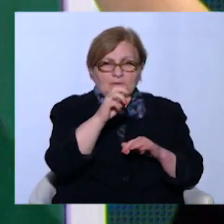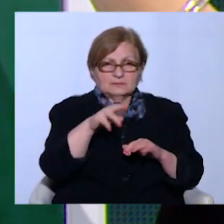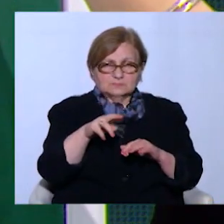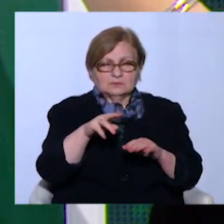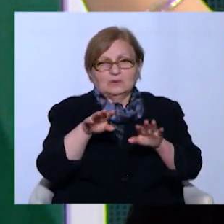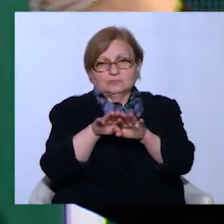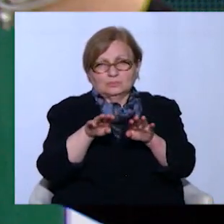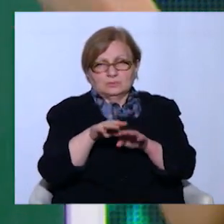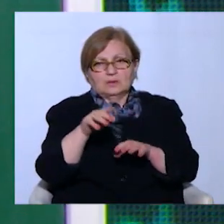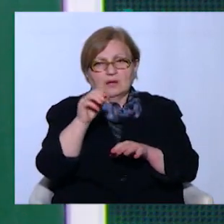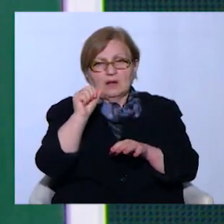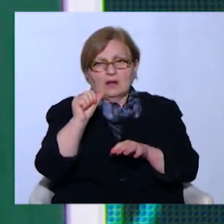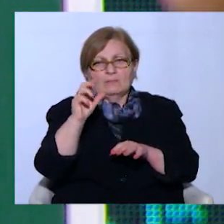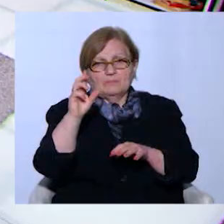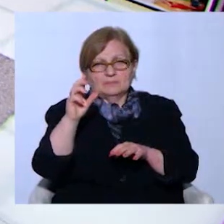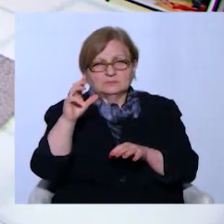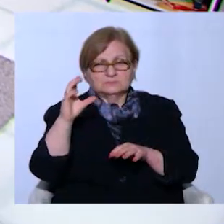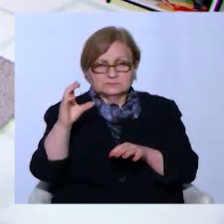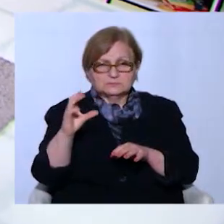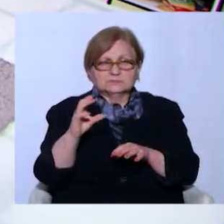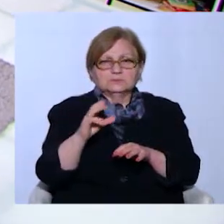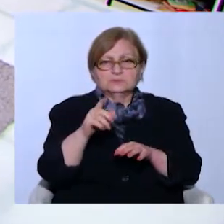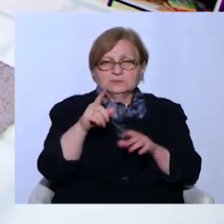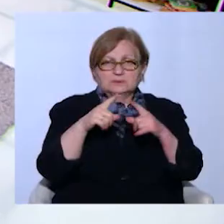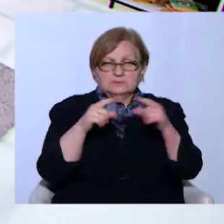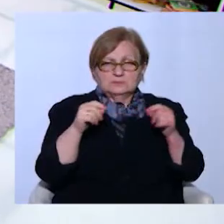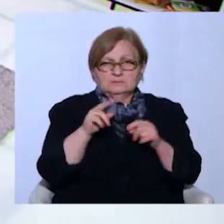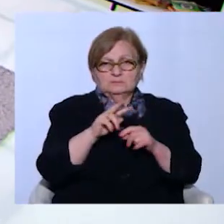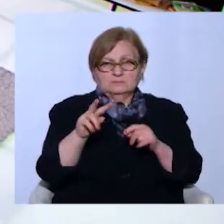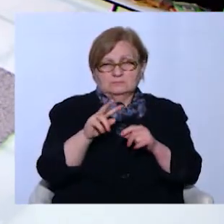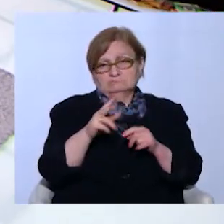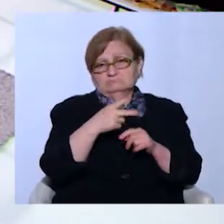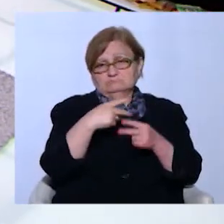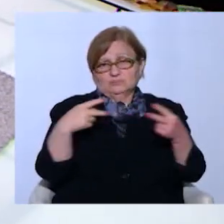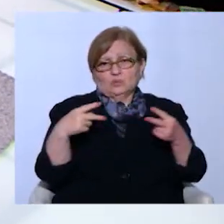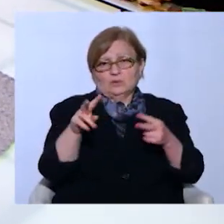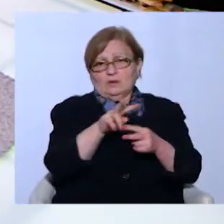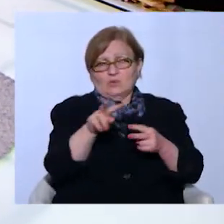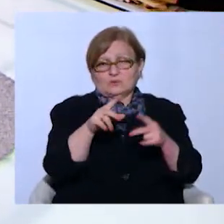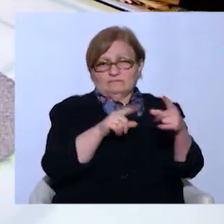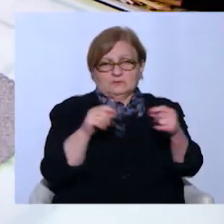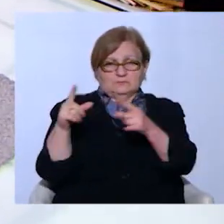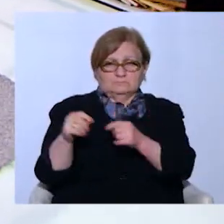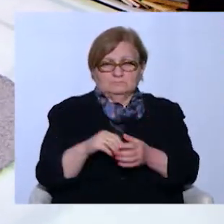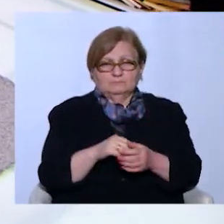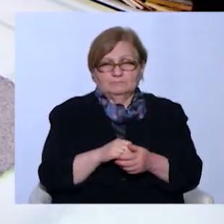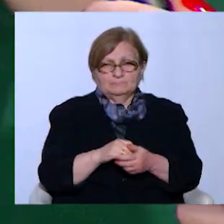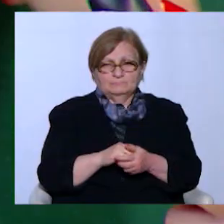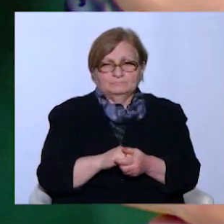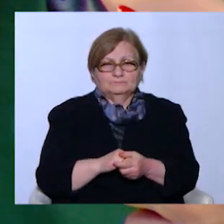უდრის სამკუთხედი CBD-ს, სამკუთხედის ტოლობის მესამე ნიშნით, ხო? ჩვენ ხო ვიცით მესამე ნიშნები? AB